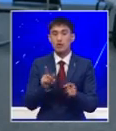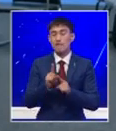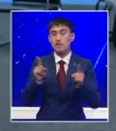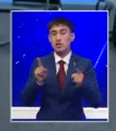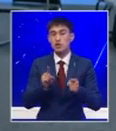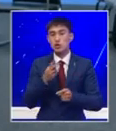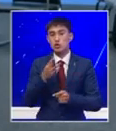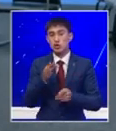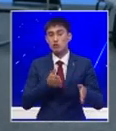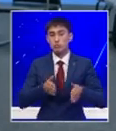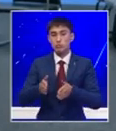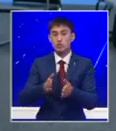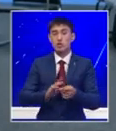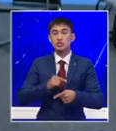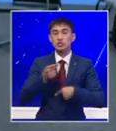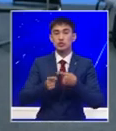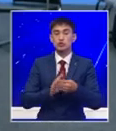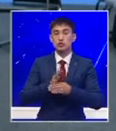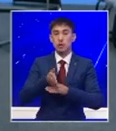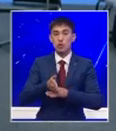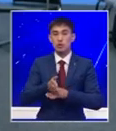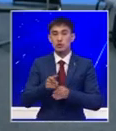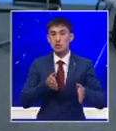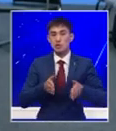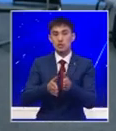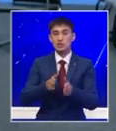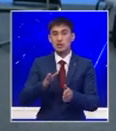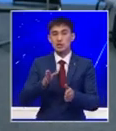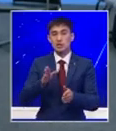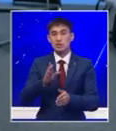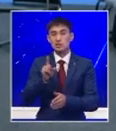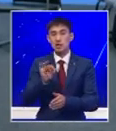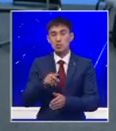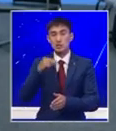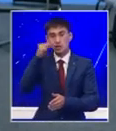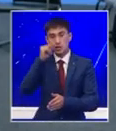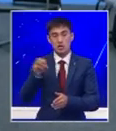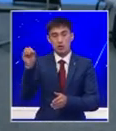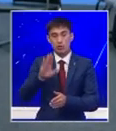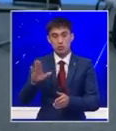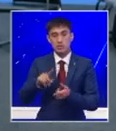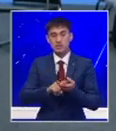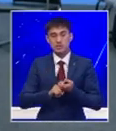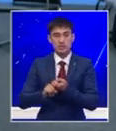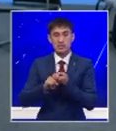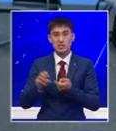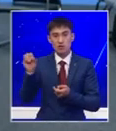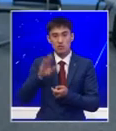путь, через нее проходит трасса Западная Европа, Западный Китай. Это связь Китая и